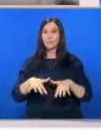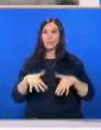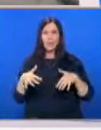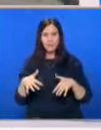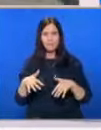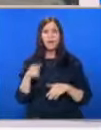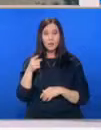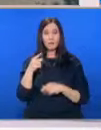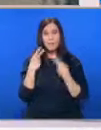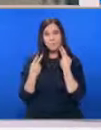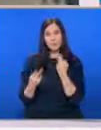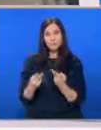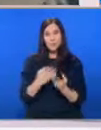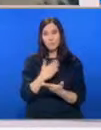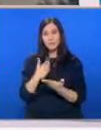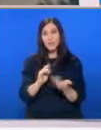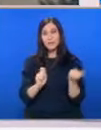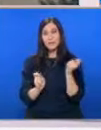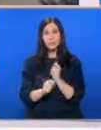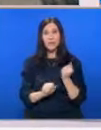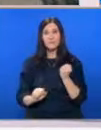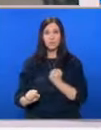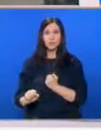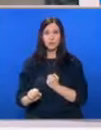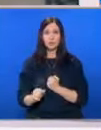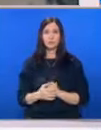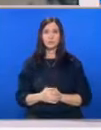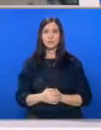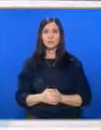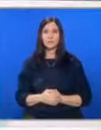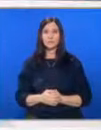парламента. Това предвиждат последните промени в Конституцията.